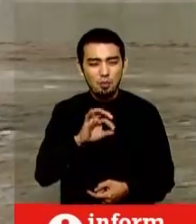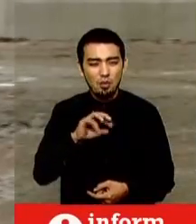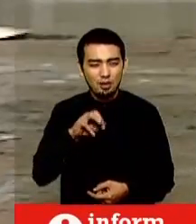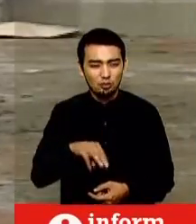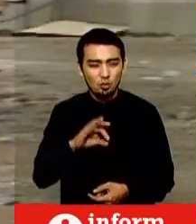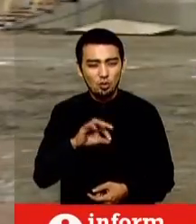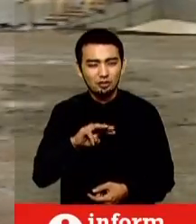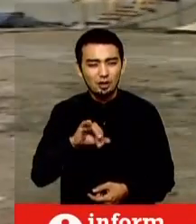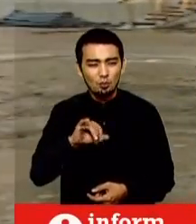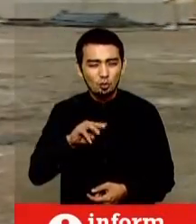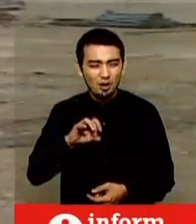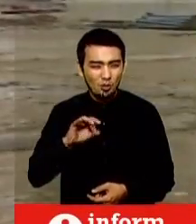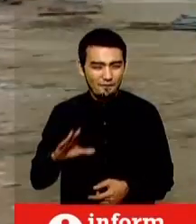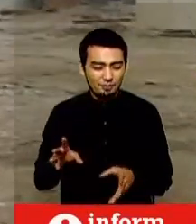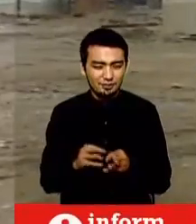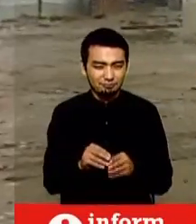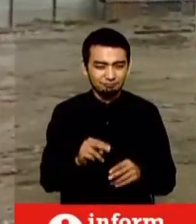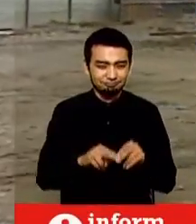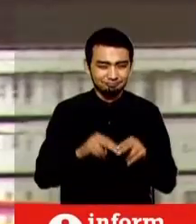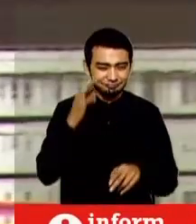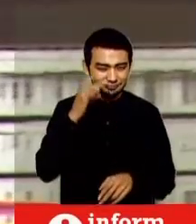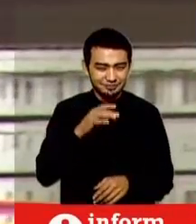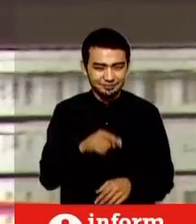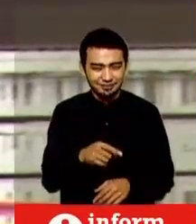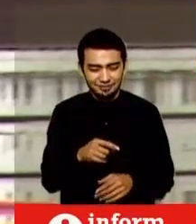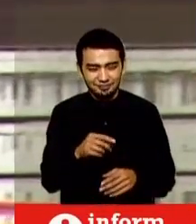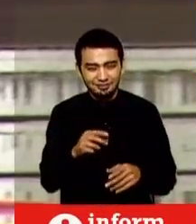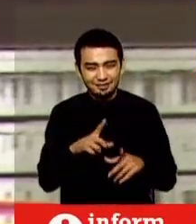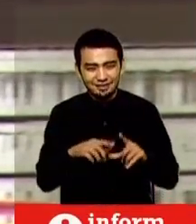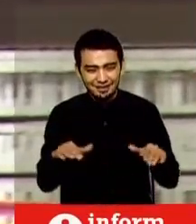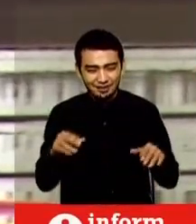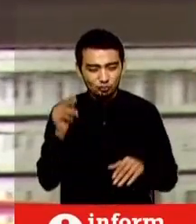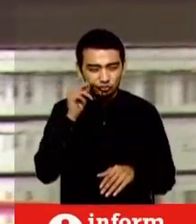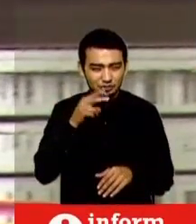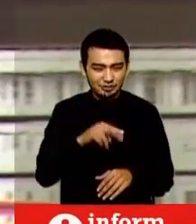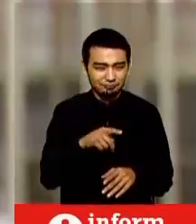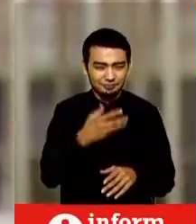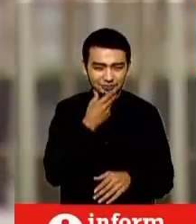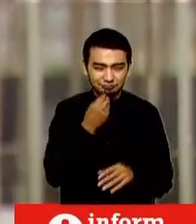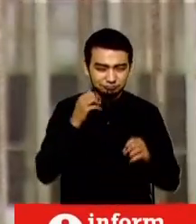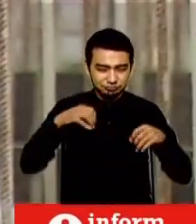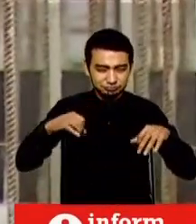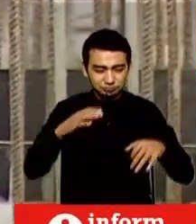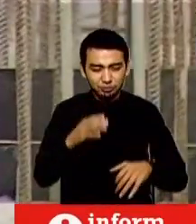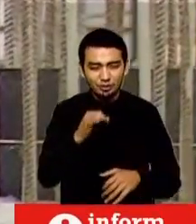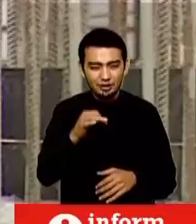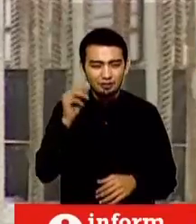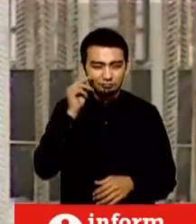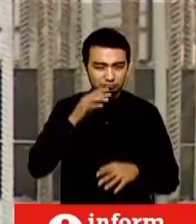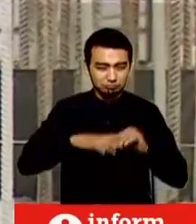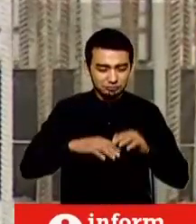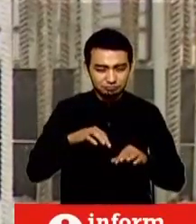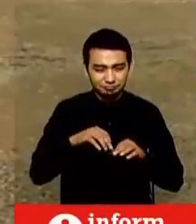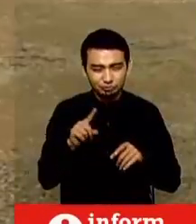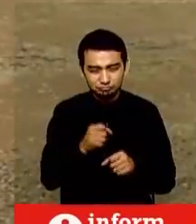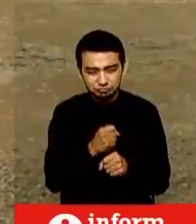капитал». Учреждение рассчитано на 900 учеников. Оно будет оснащено рекреационными зонами, учебно-производственными мастерскими, спортивными